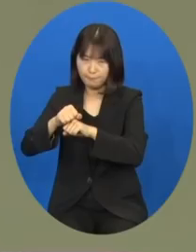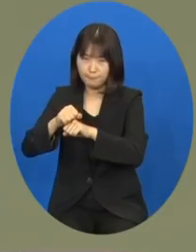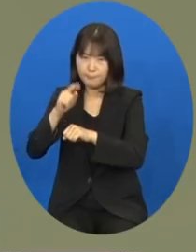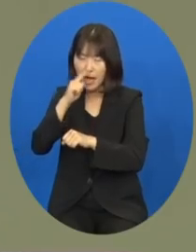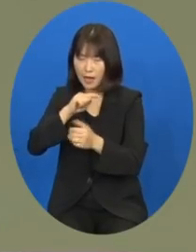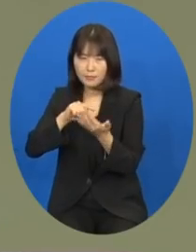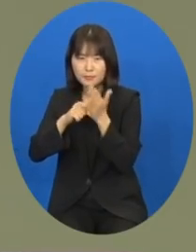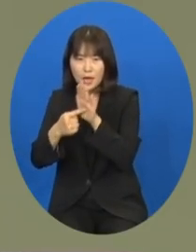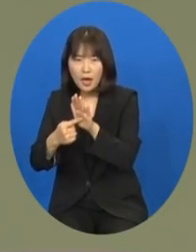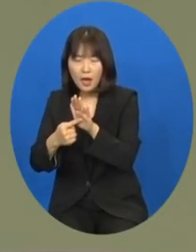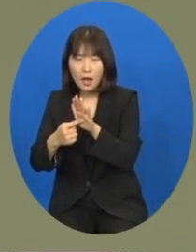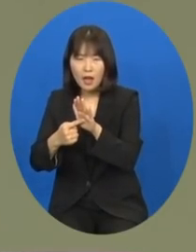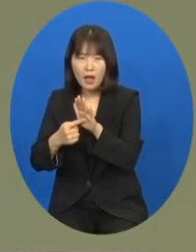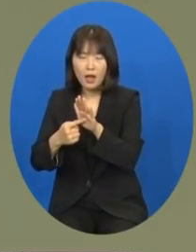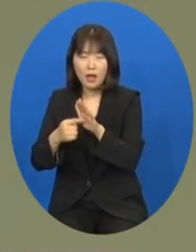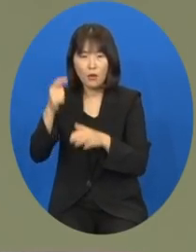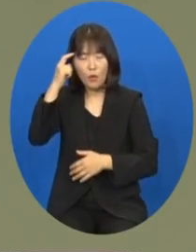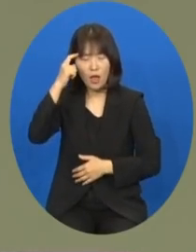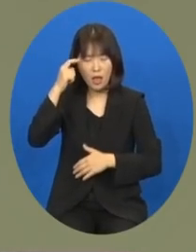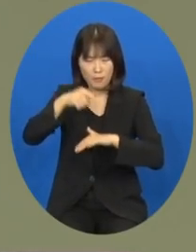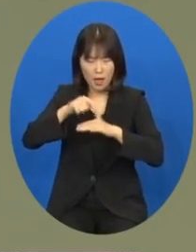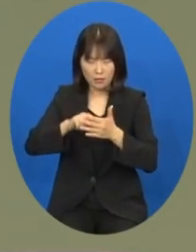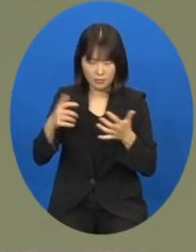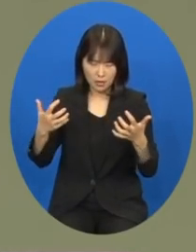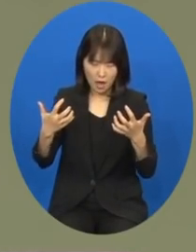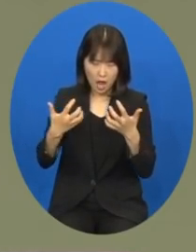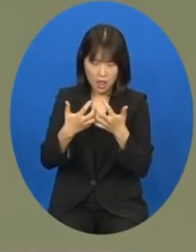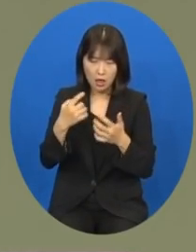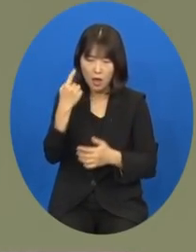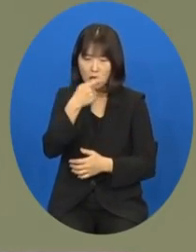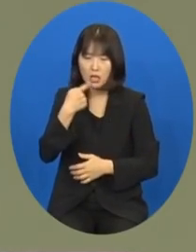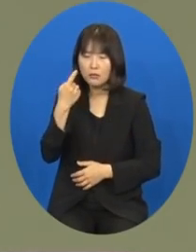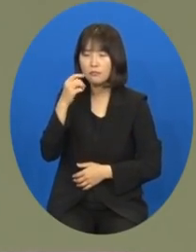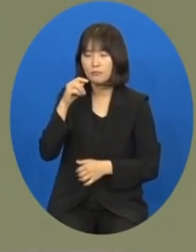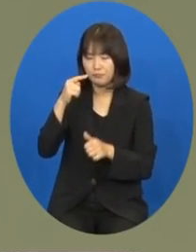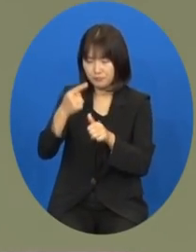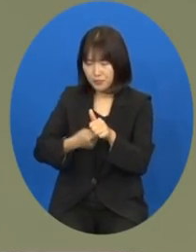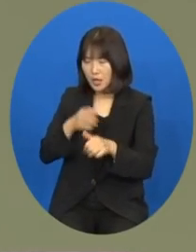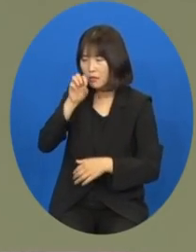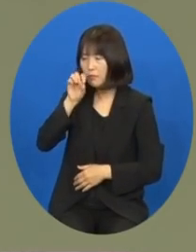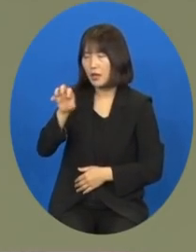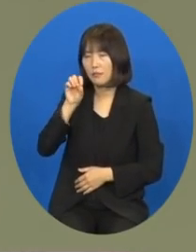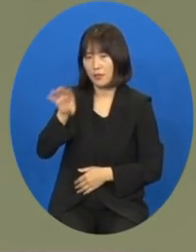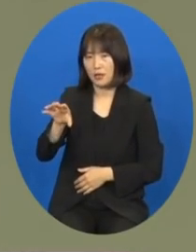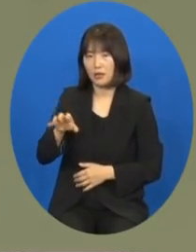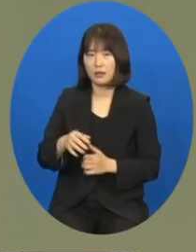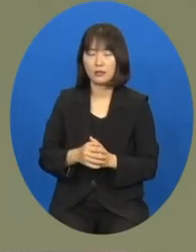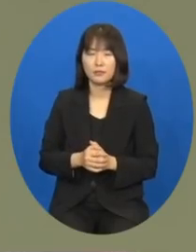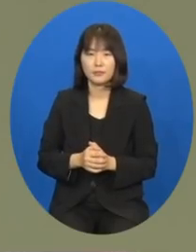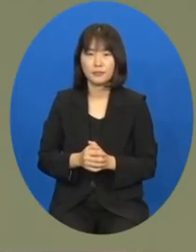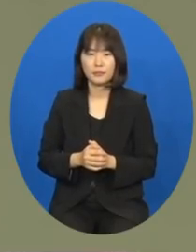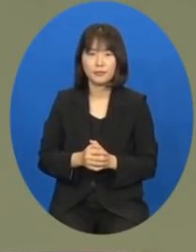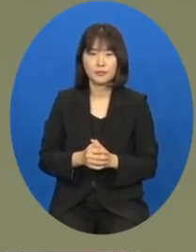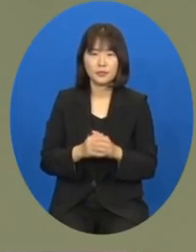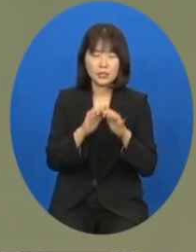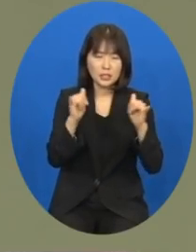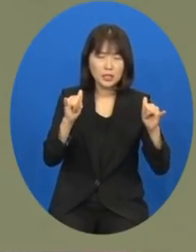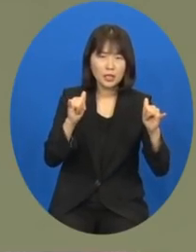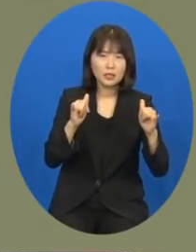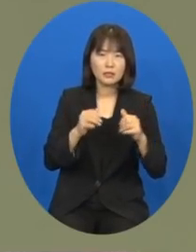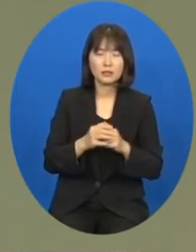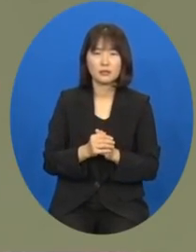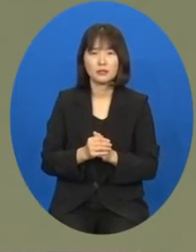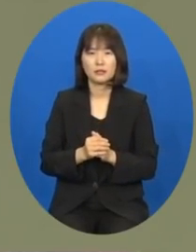것을 입으로 말함 입니다 우리의 인간의 본성 도요 이 죄의 쉽게 기운은 성향을 타고